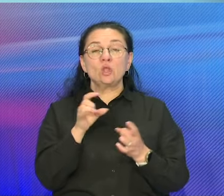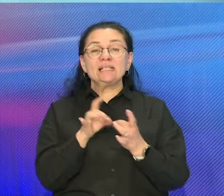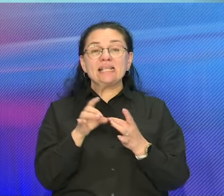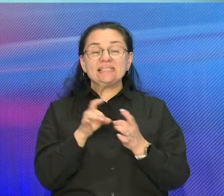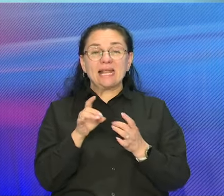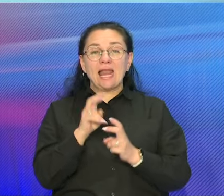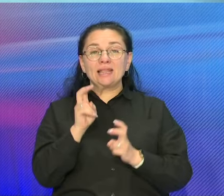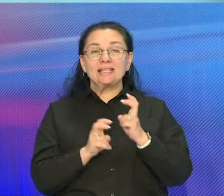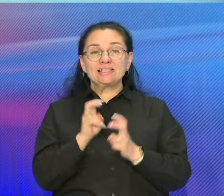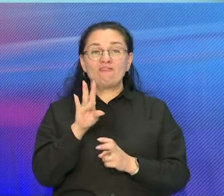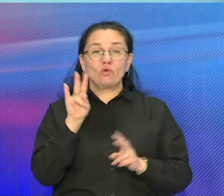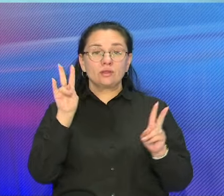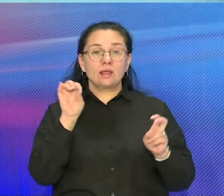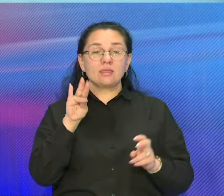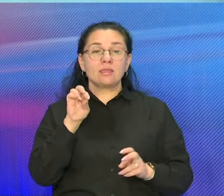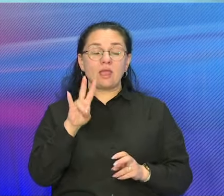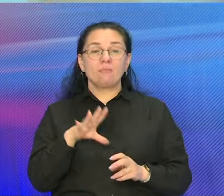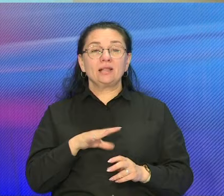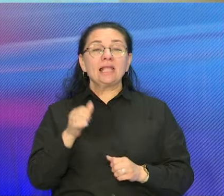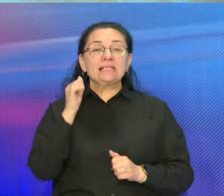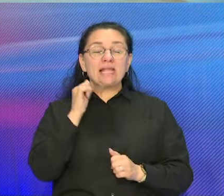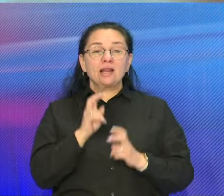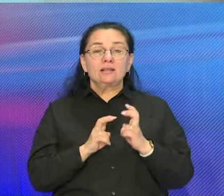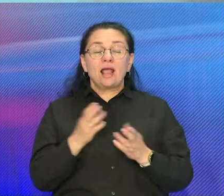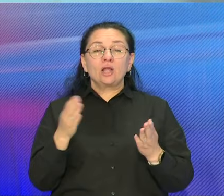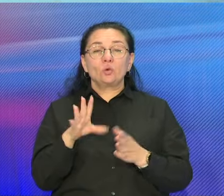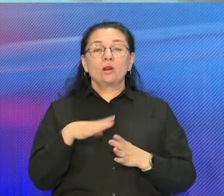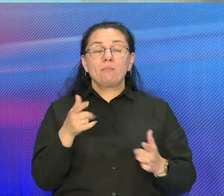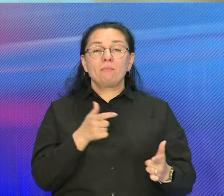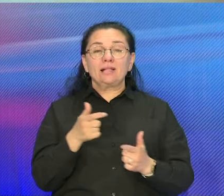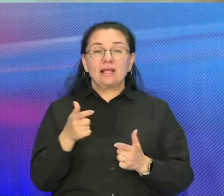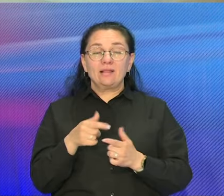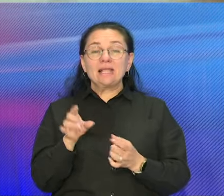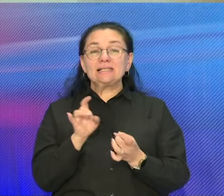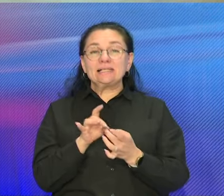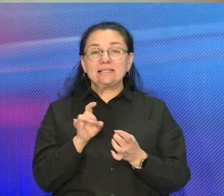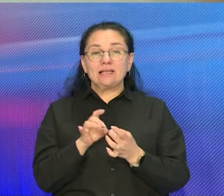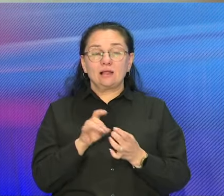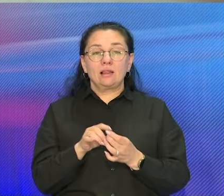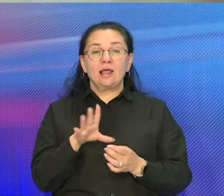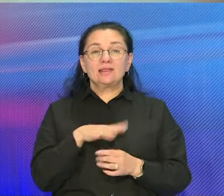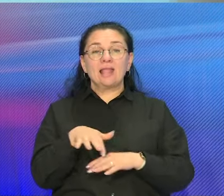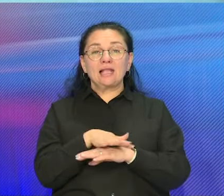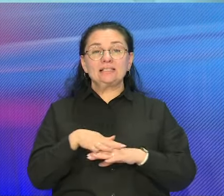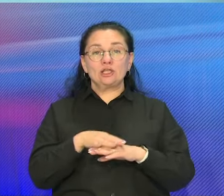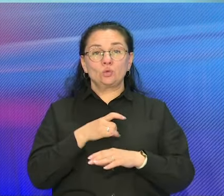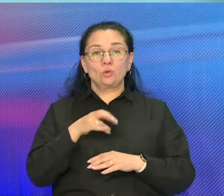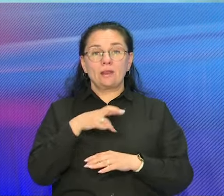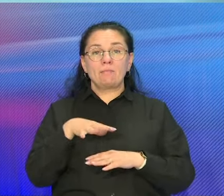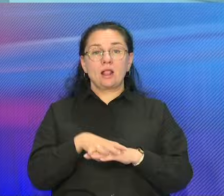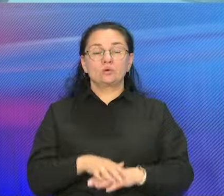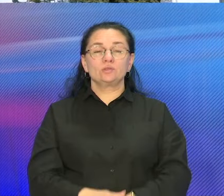– адзін з найстарейших і найбуйнейших вытворців гатункавага посаду са шкла і кришталю на території країны СНД